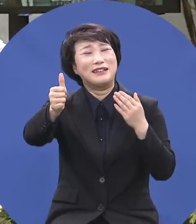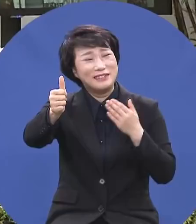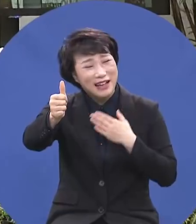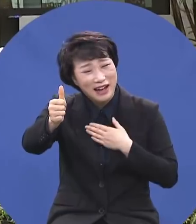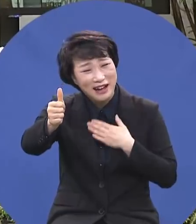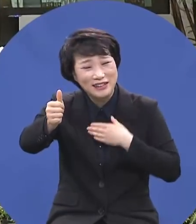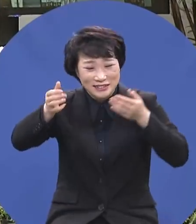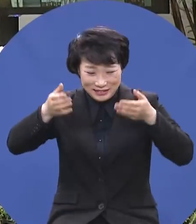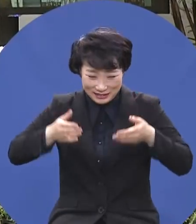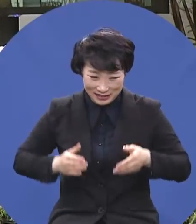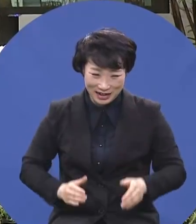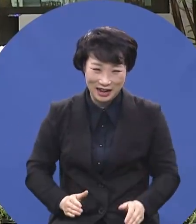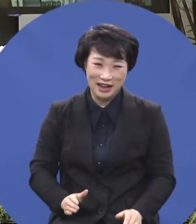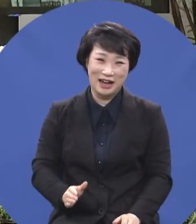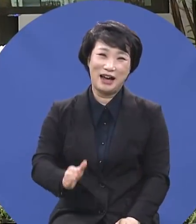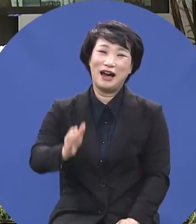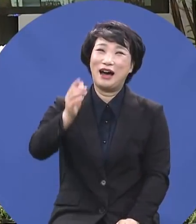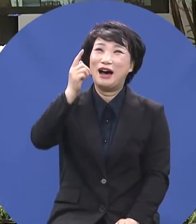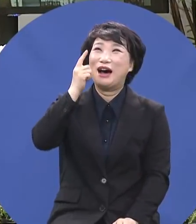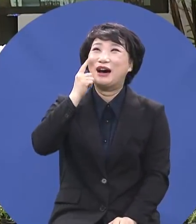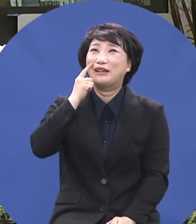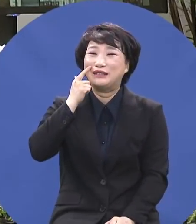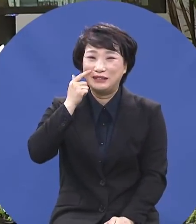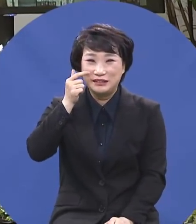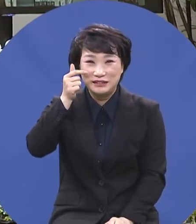아버지, 나를